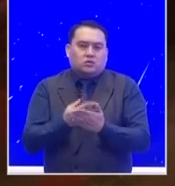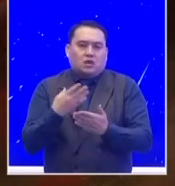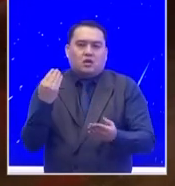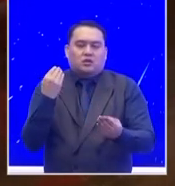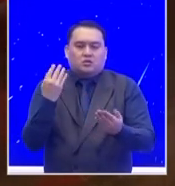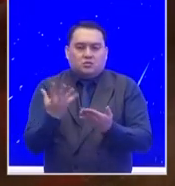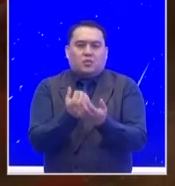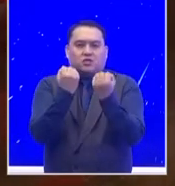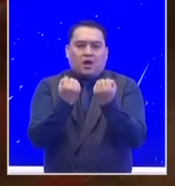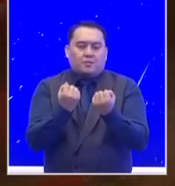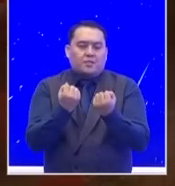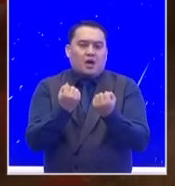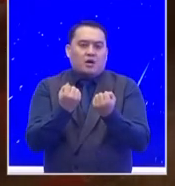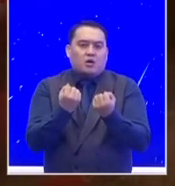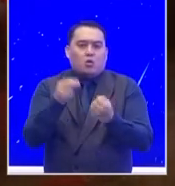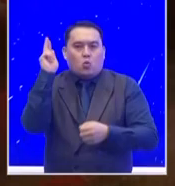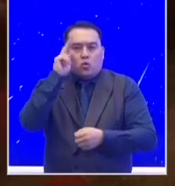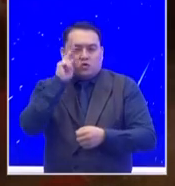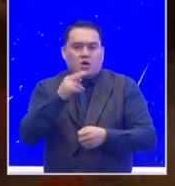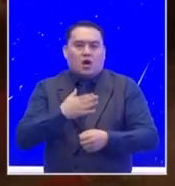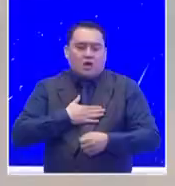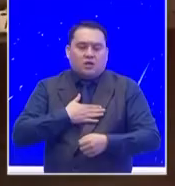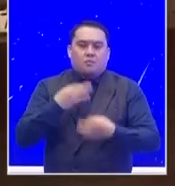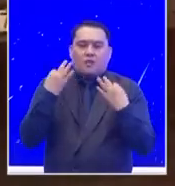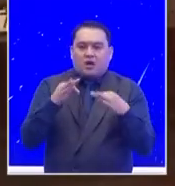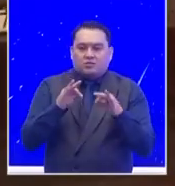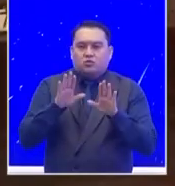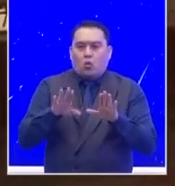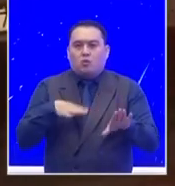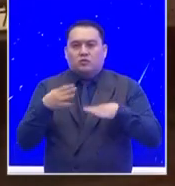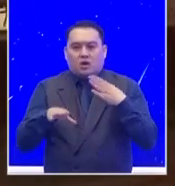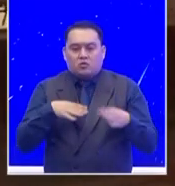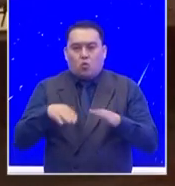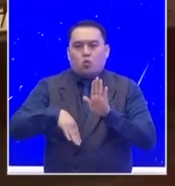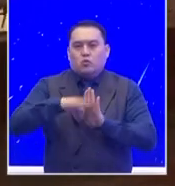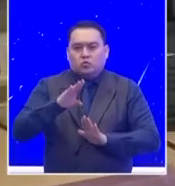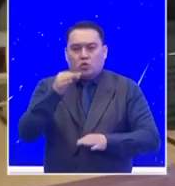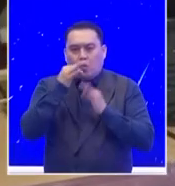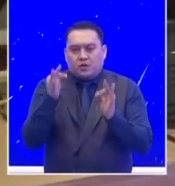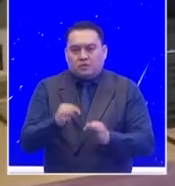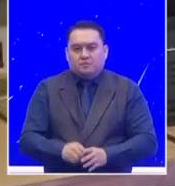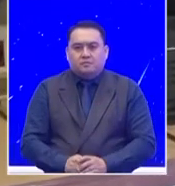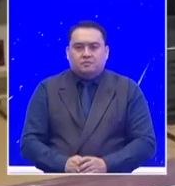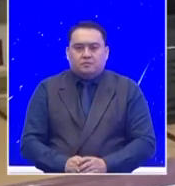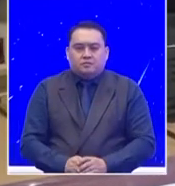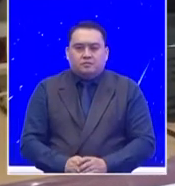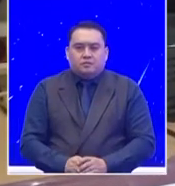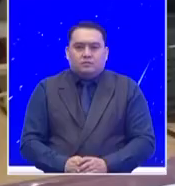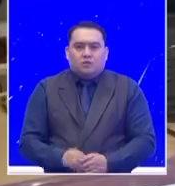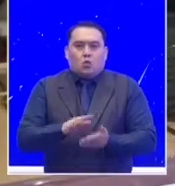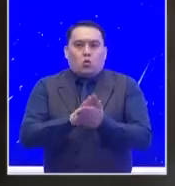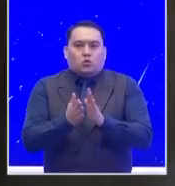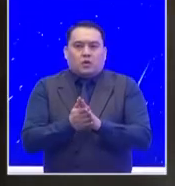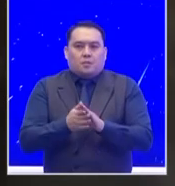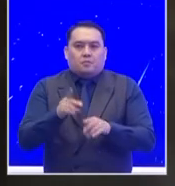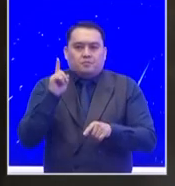все остальное. Данные пожарно-тактические учения позволяют нам не только оттачивать, но и улучшать навыки. В целом учения проходили в условиях,